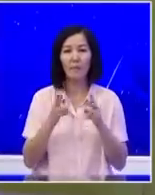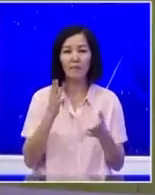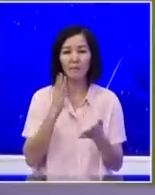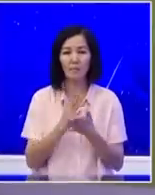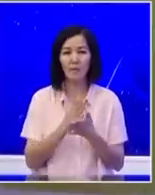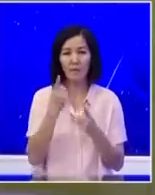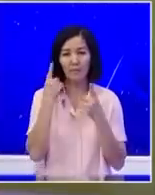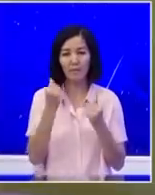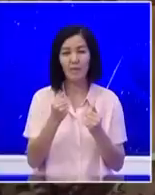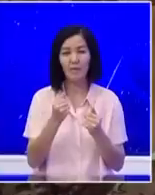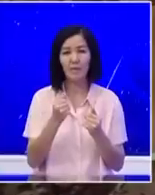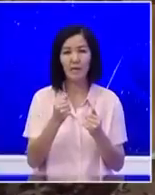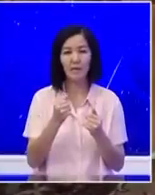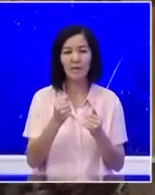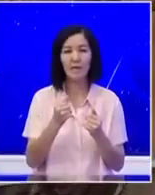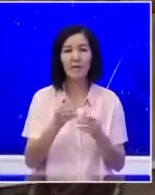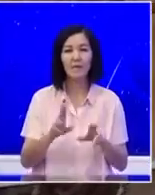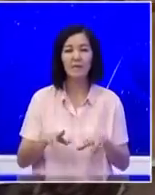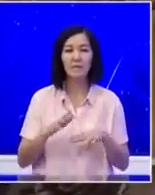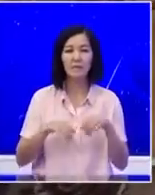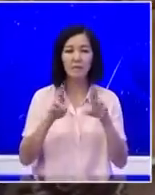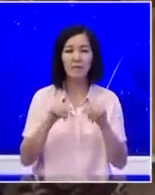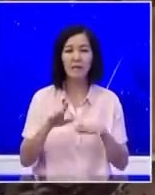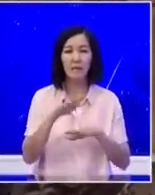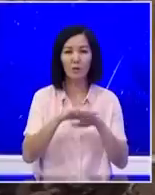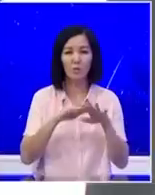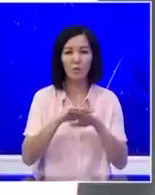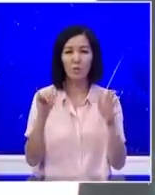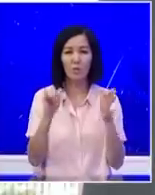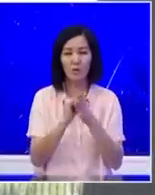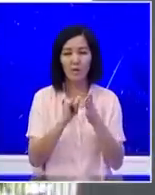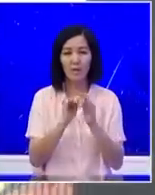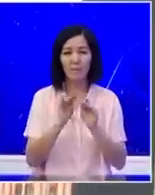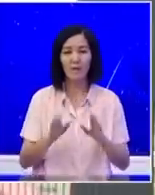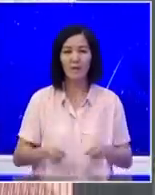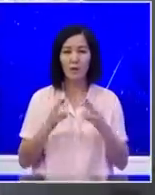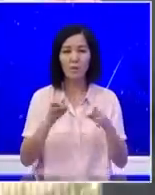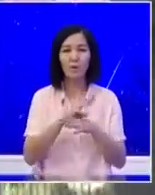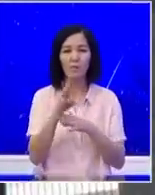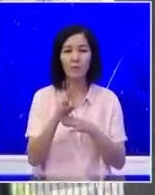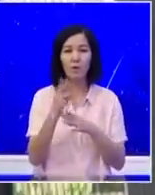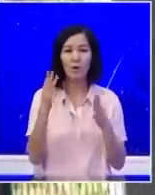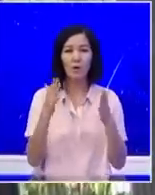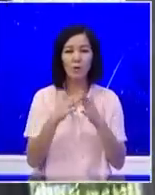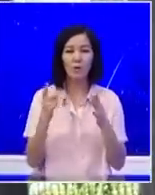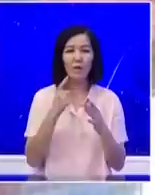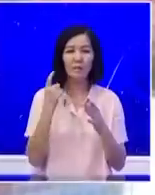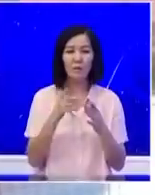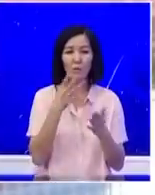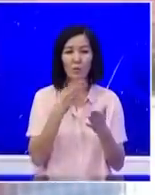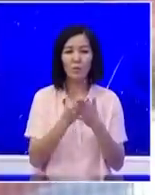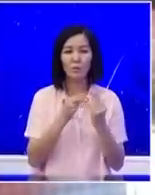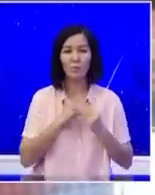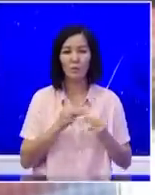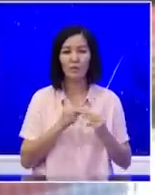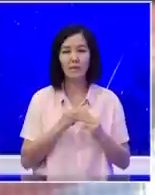Сондықтан терезелерге арнайы торды әлде қашан орнатқан. Балаларының қауіпсіздігін қамтамасыз еткен үй иесі қазір өз